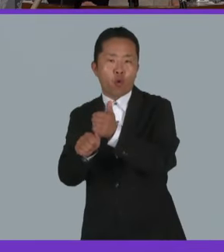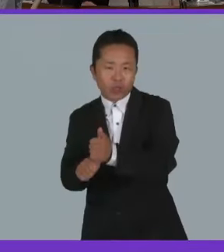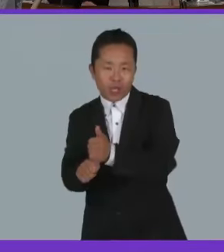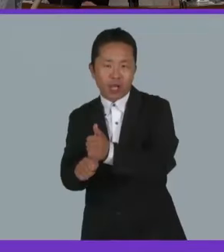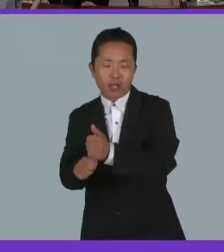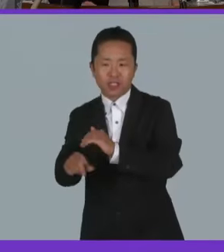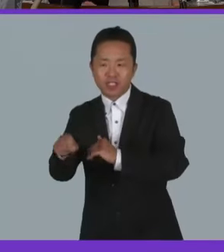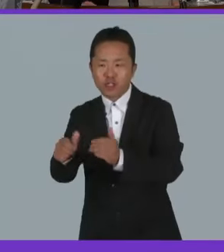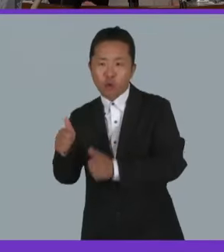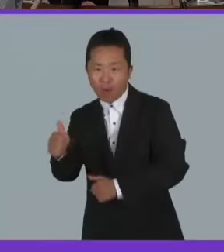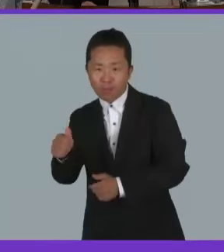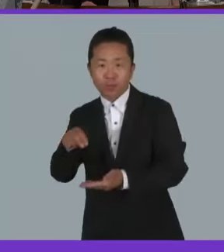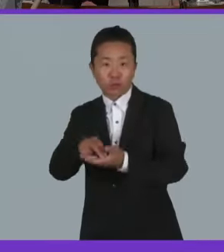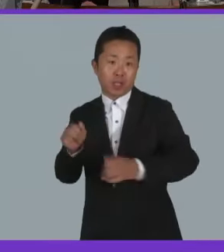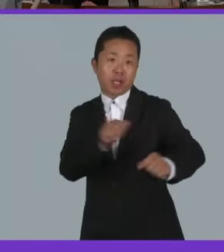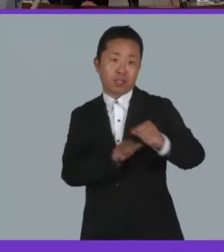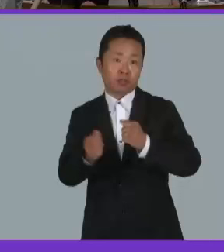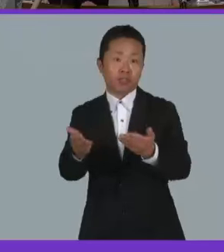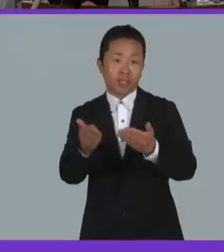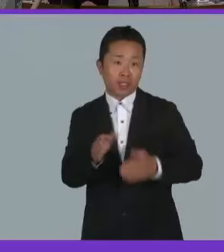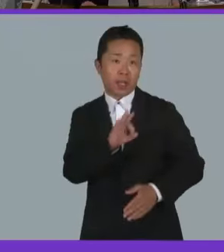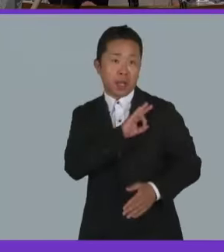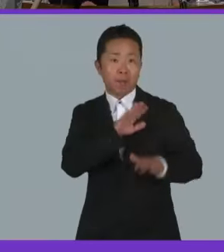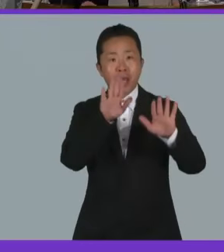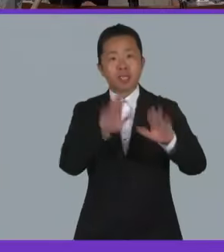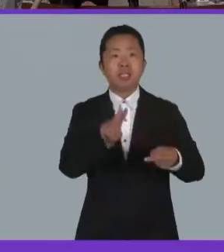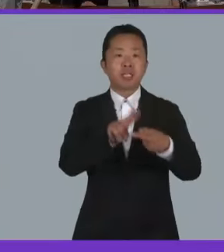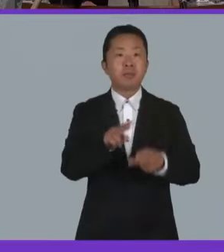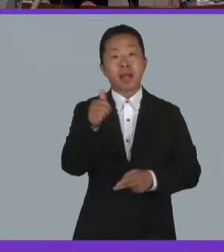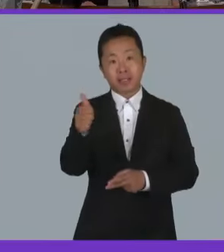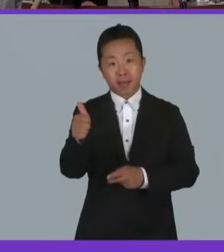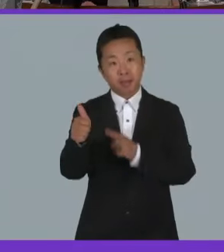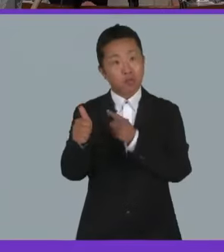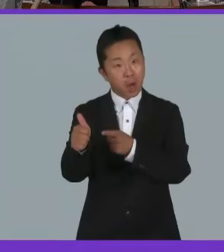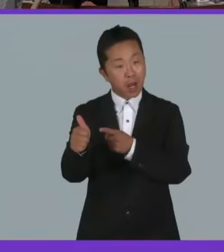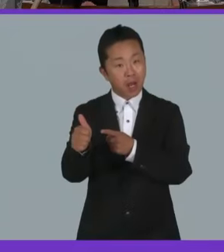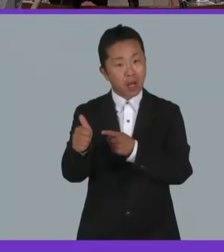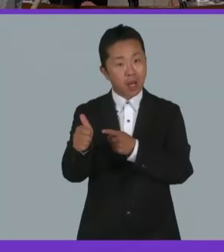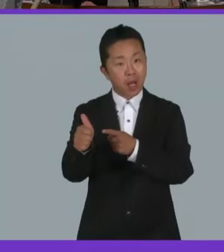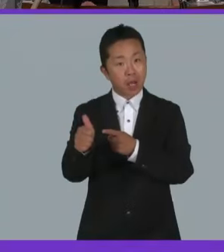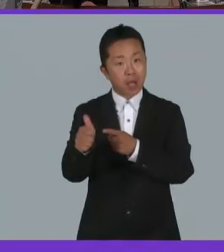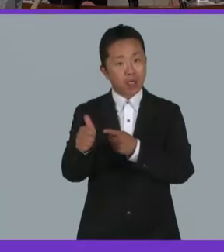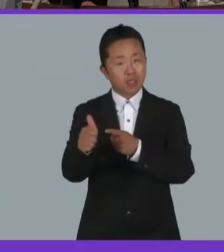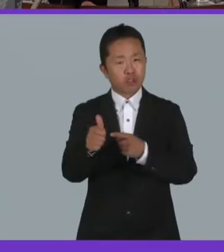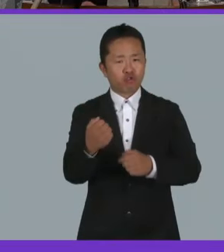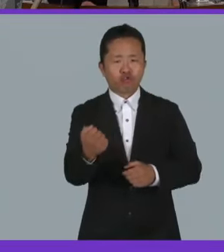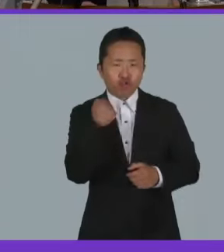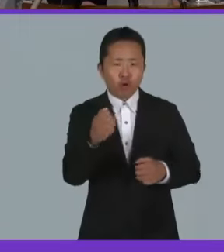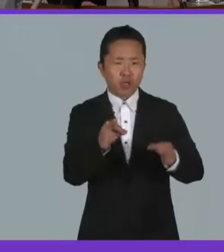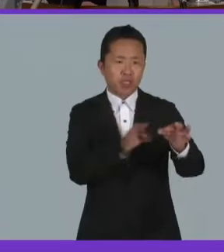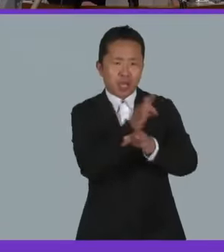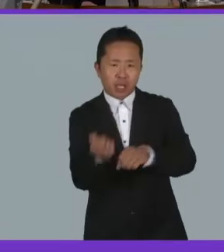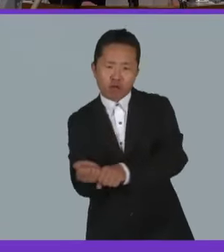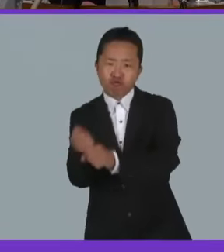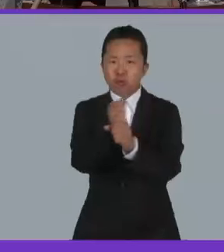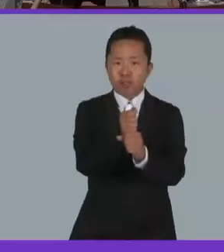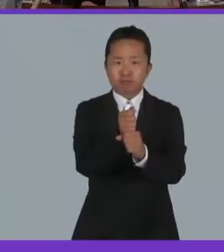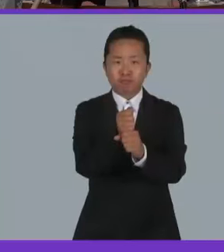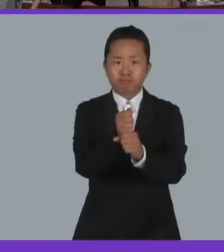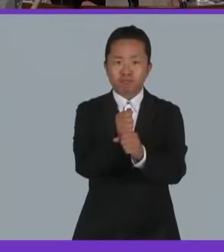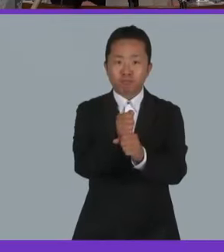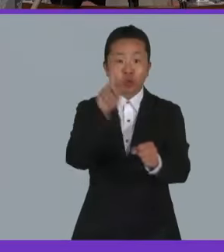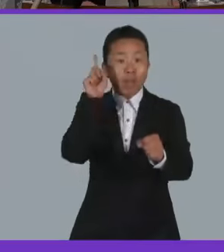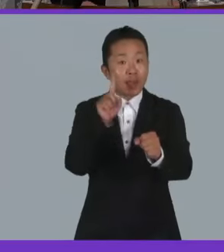官としてご活躍いただいた今江隆也様には、文化指導を支える強い経済の復活という観点